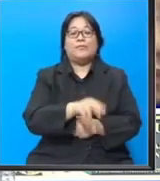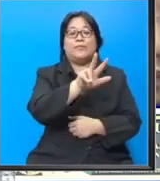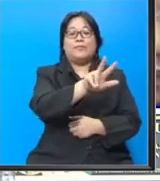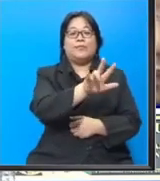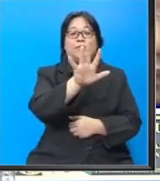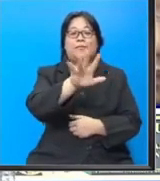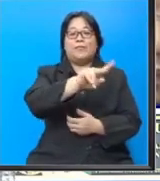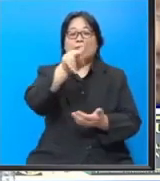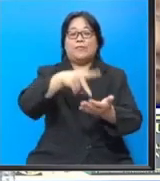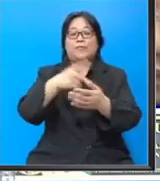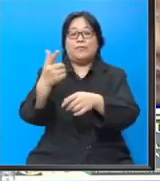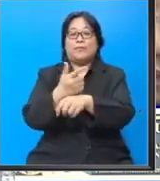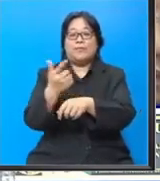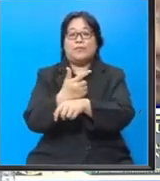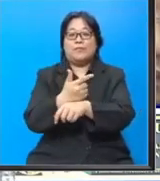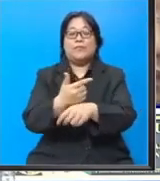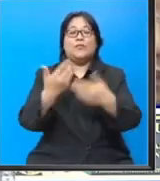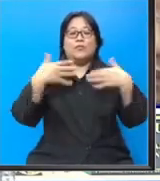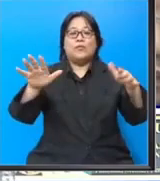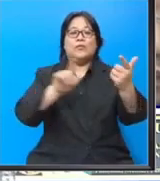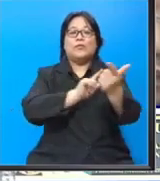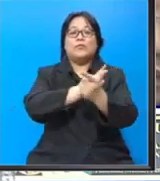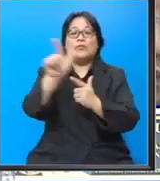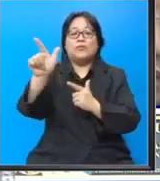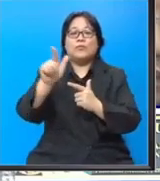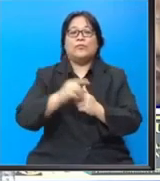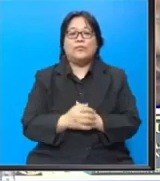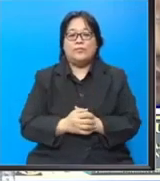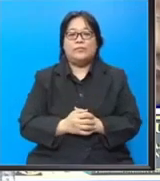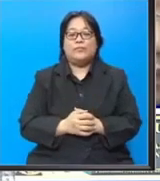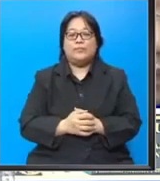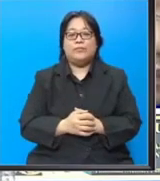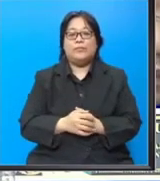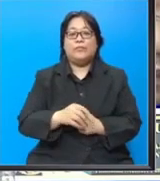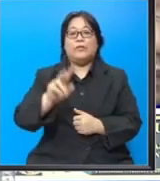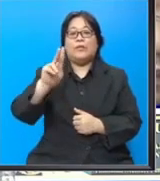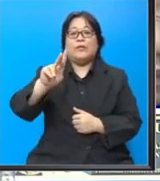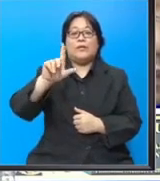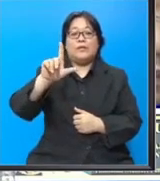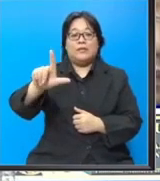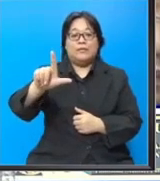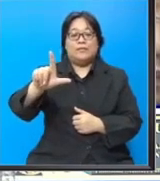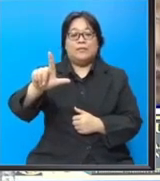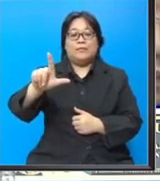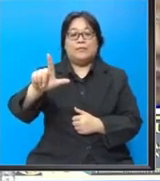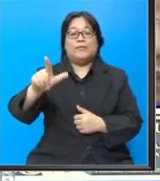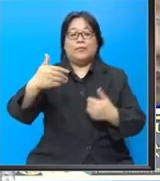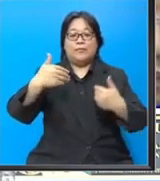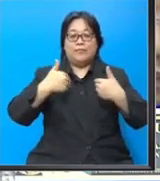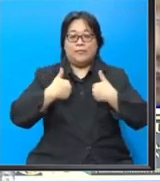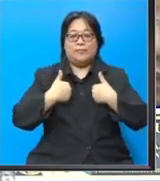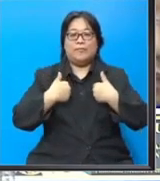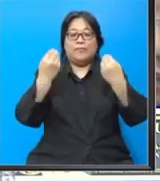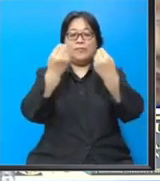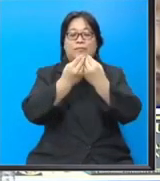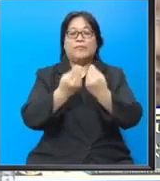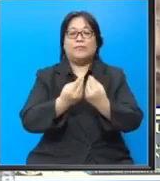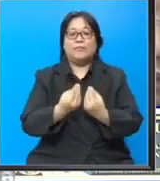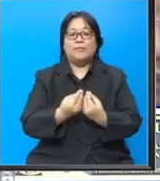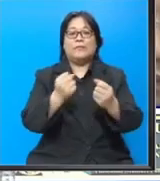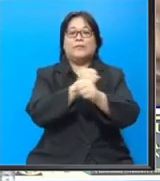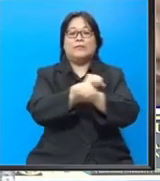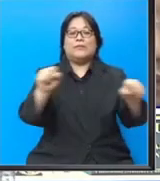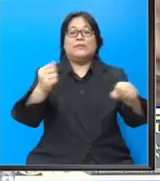35 pusat latihan telah pun diluluskan dimana wilayah Persekutuan Kuala Lumpur mencatatkan jumlah